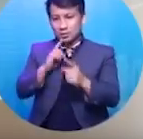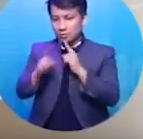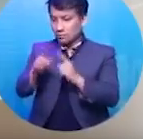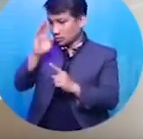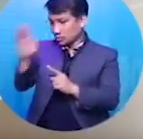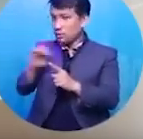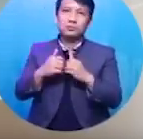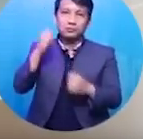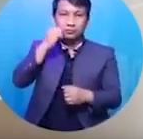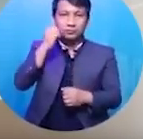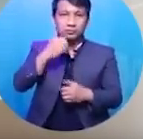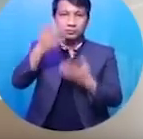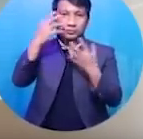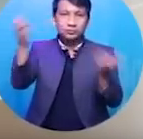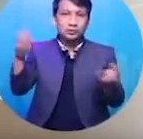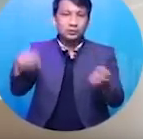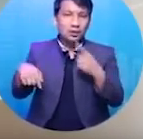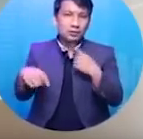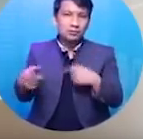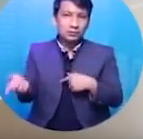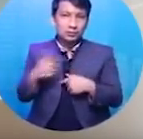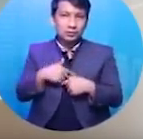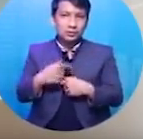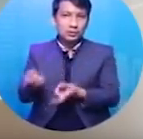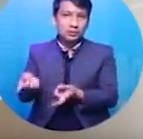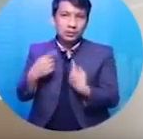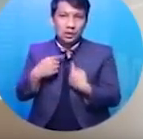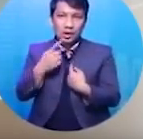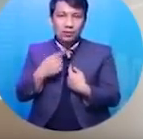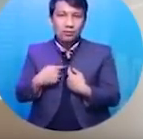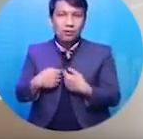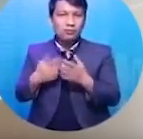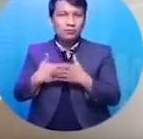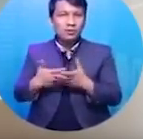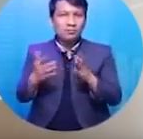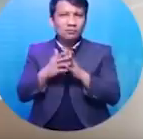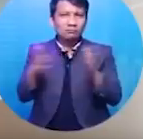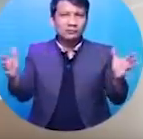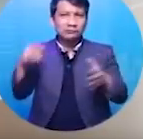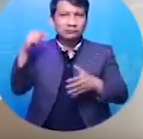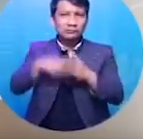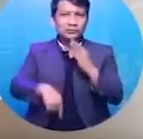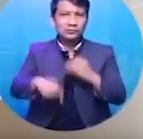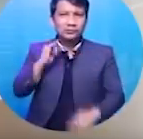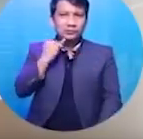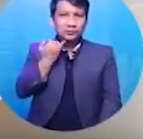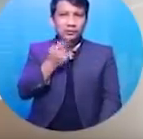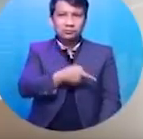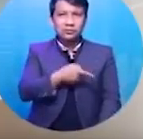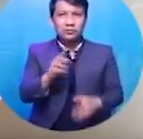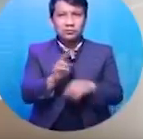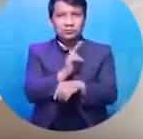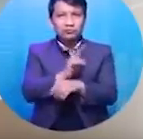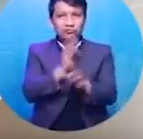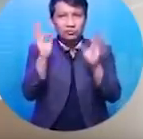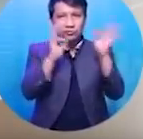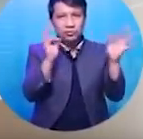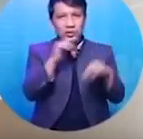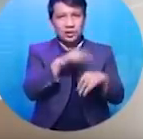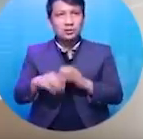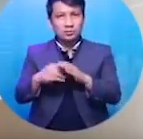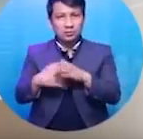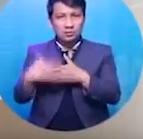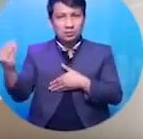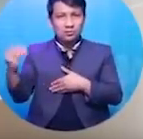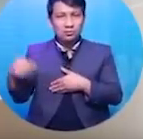nalaangkot kasigaw, laging galit. Yun na nga, sir, yung kasagutan sa sinasabi ni Mrs., sobrang seloso ninyo at kayo po'y gumagamit ng droga, eh, talaga naman kahit sinong babae,